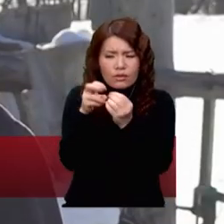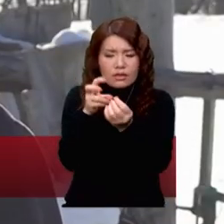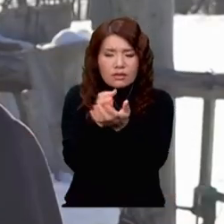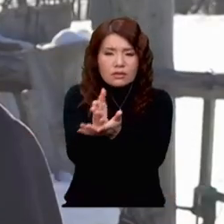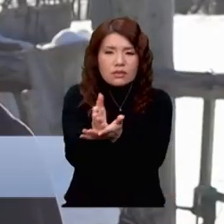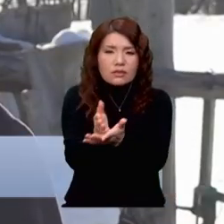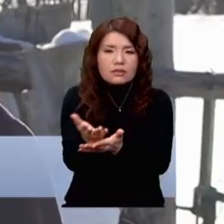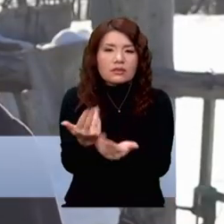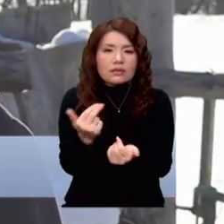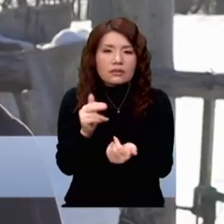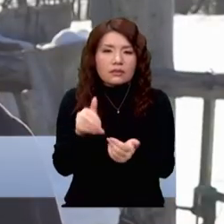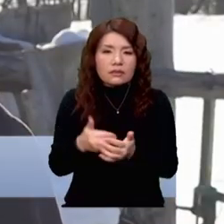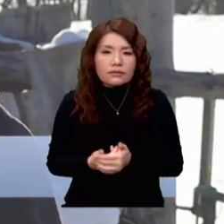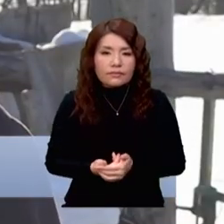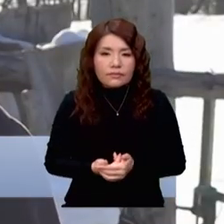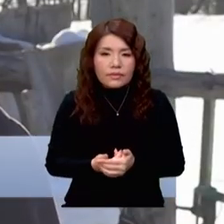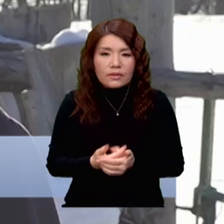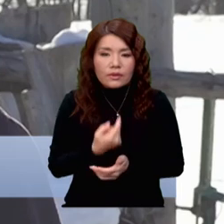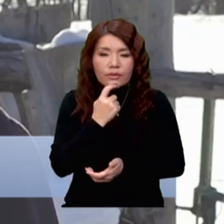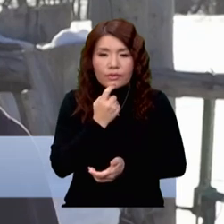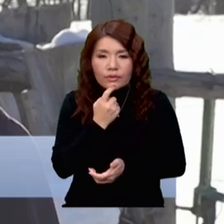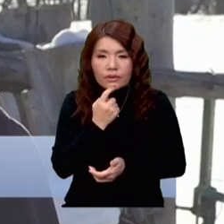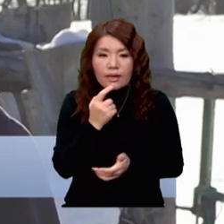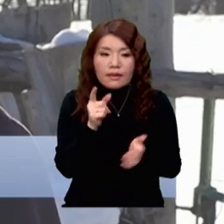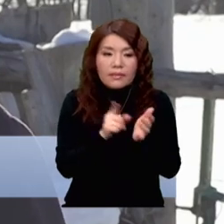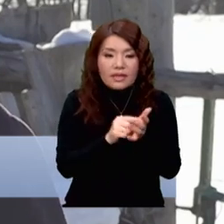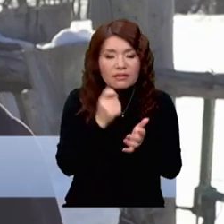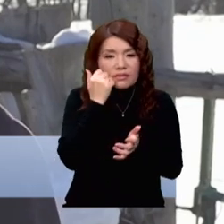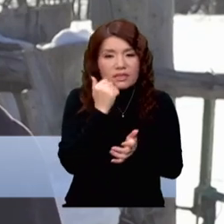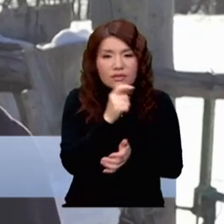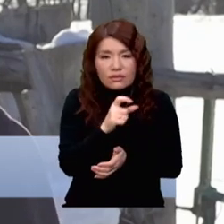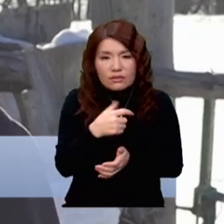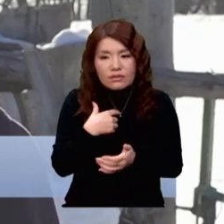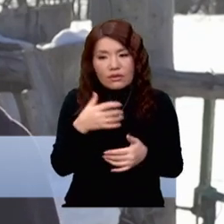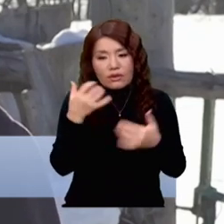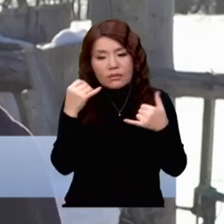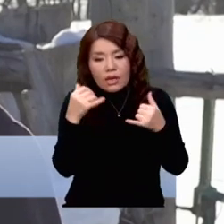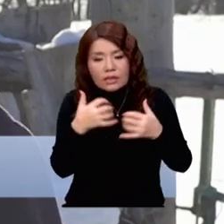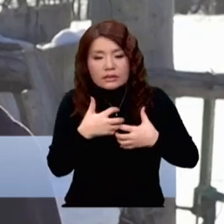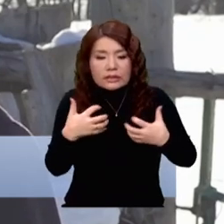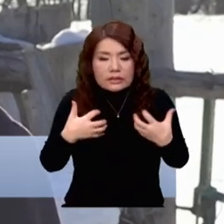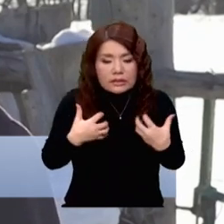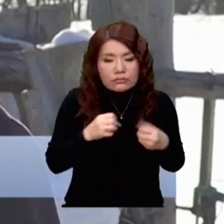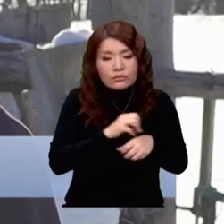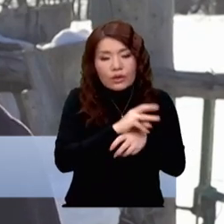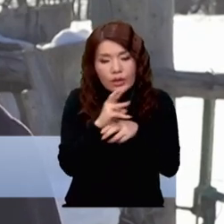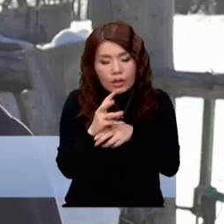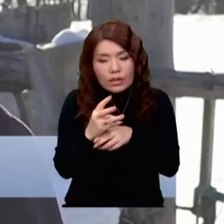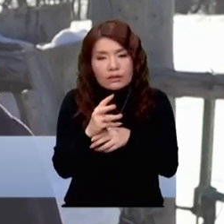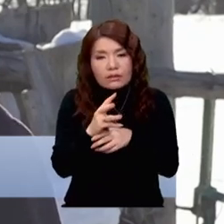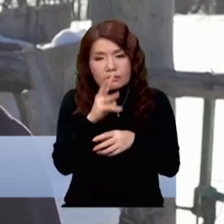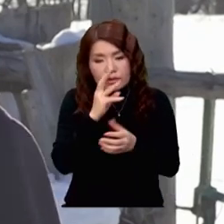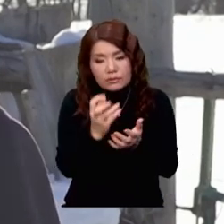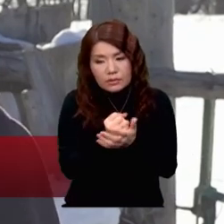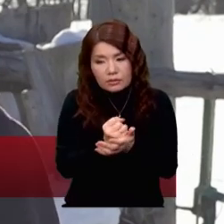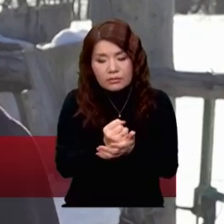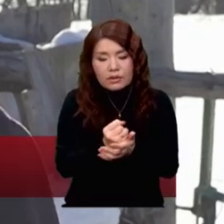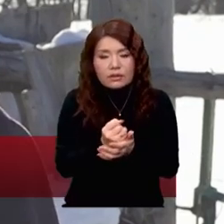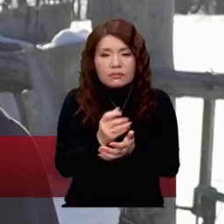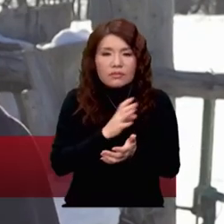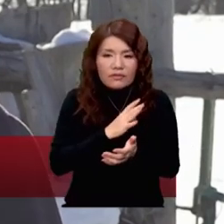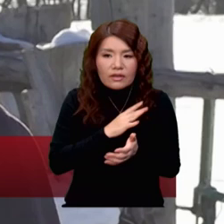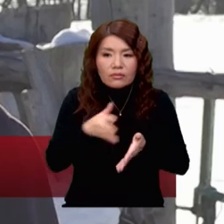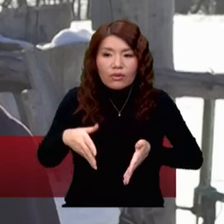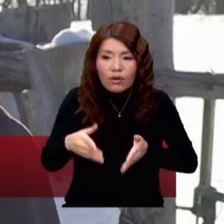қалды. Қиын болып бүгінгі пенсионер емеспіз, малмен жан сақтап отырмыз баяғы. Жол апталап